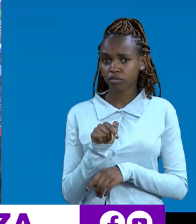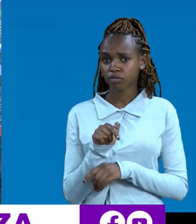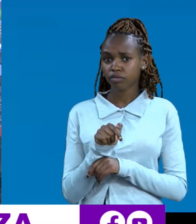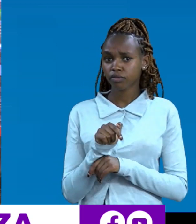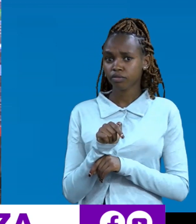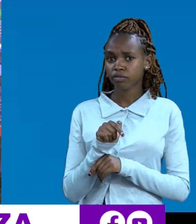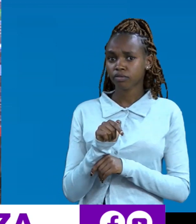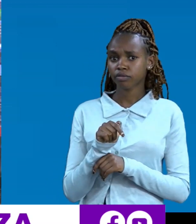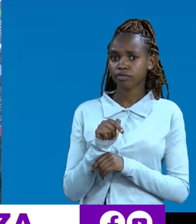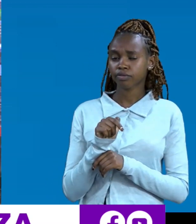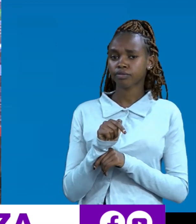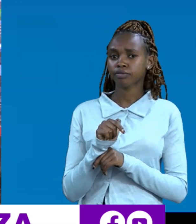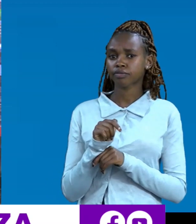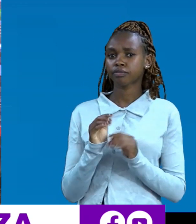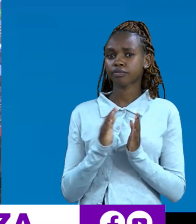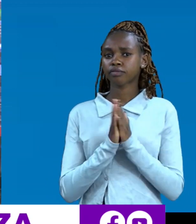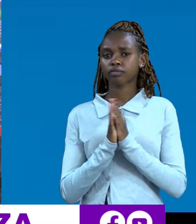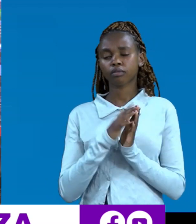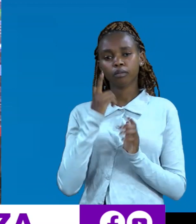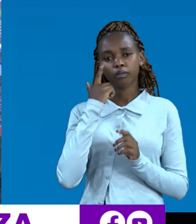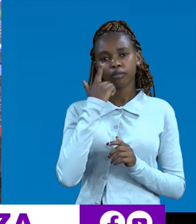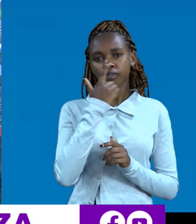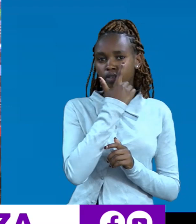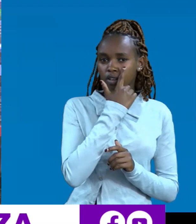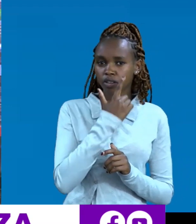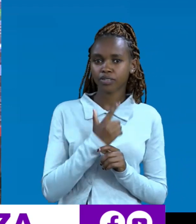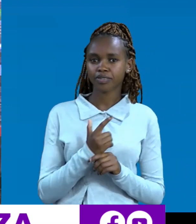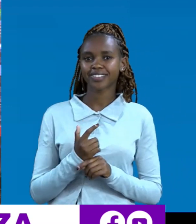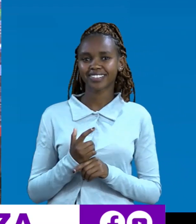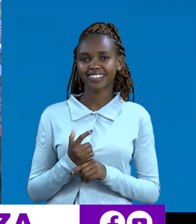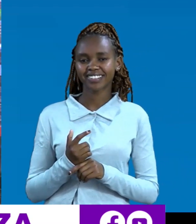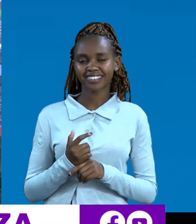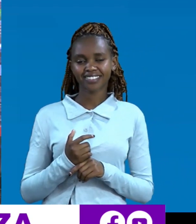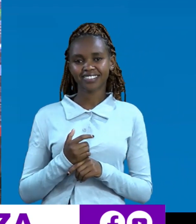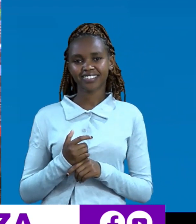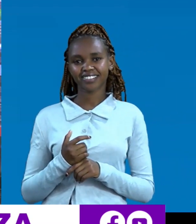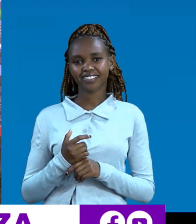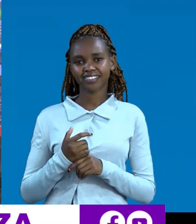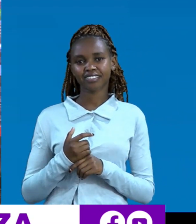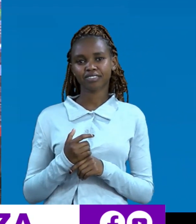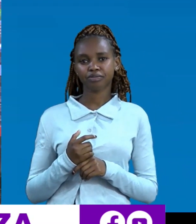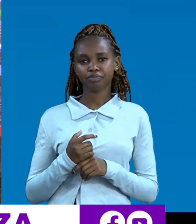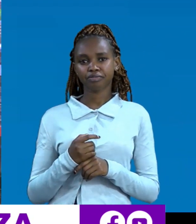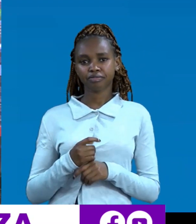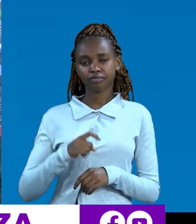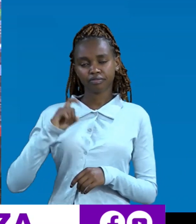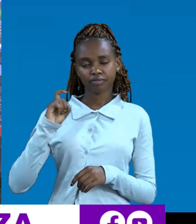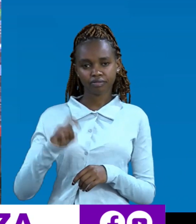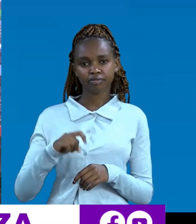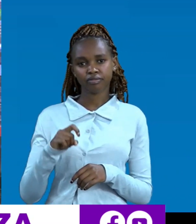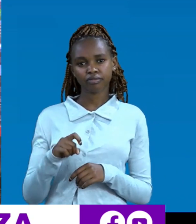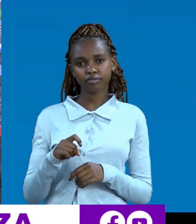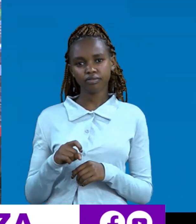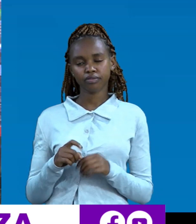Eh. Historia ni macho. Macho. Mwalimu wa biology. Ilikuwa imeleta tatizo. Aha.